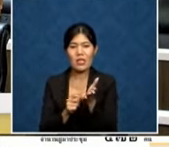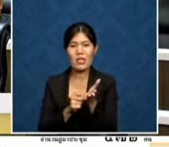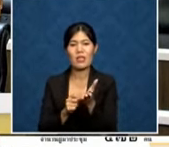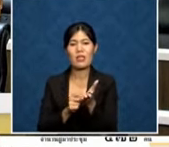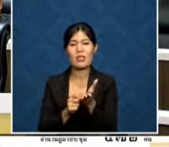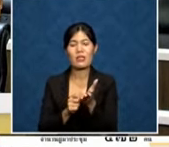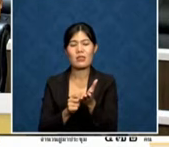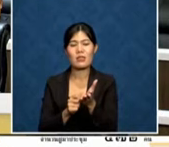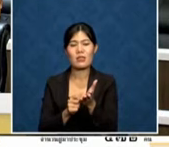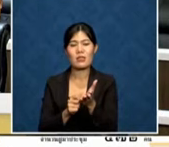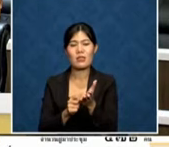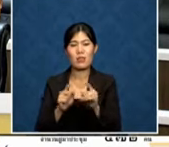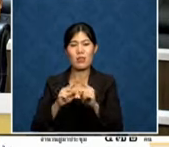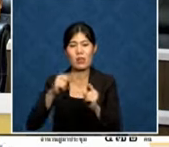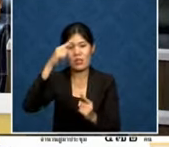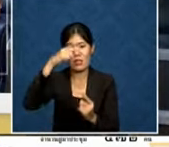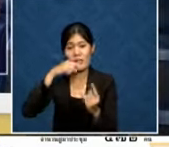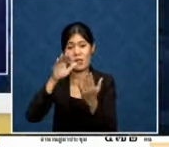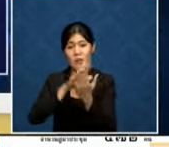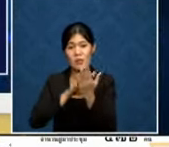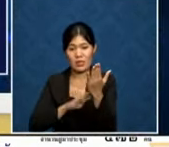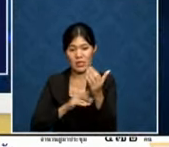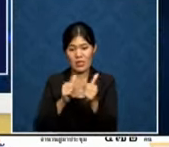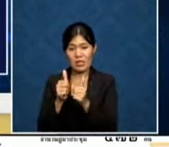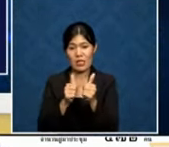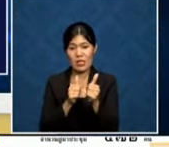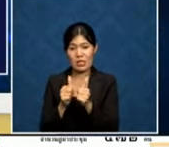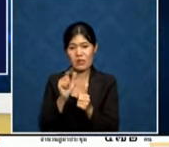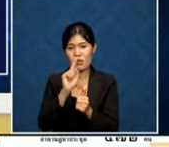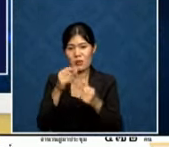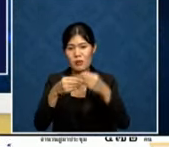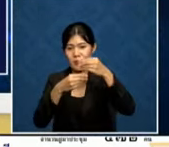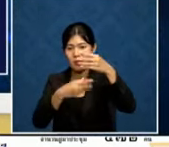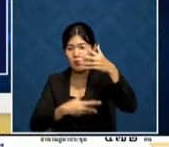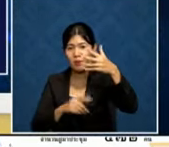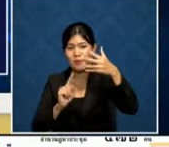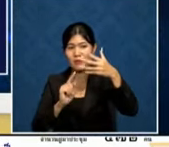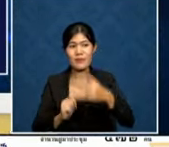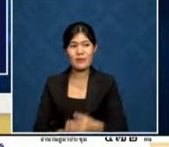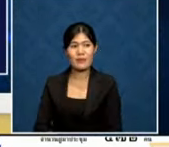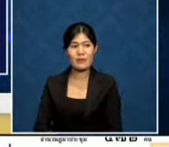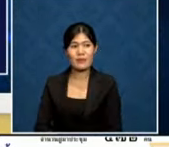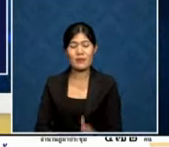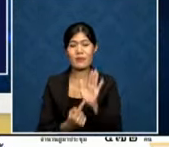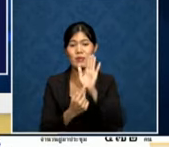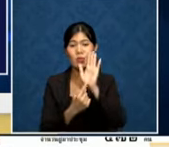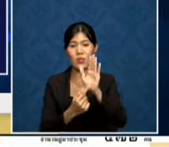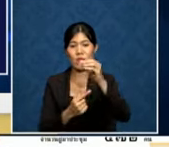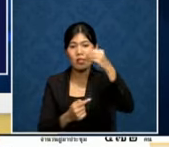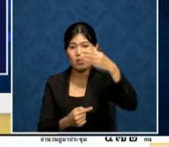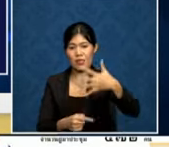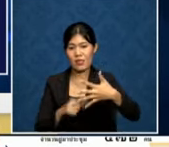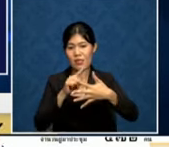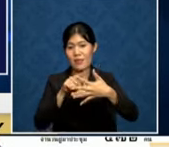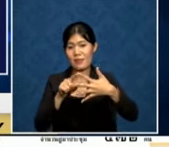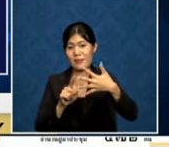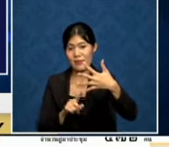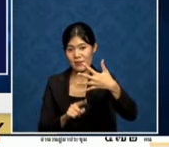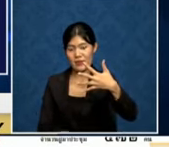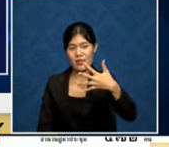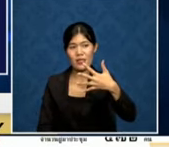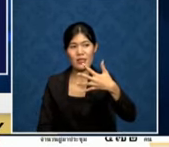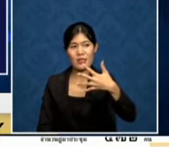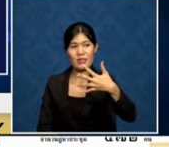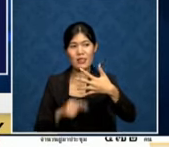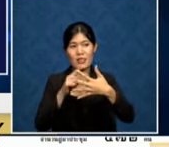ไมครับว่าประเทศไทยอยู่ตรงไหนในการแข่งขันนี้ผมยกตัวอย่างมาให้ท่านดู 5ประเทศครับรวมถึงประเทศไทยยก